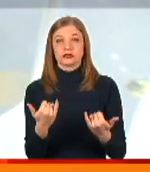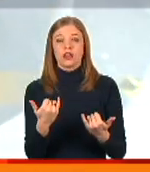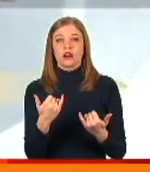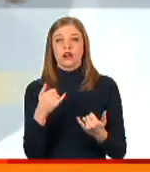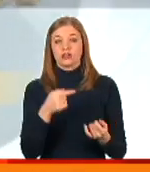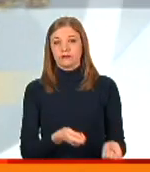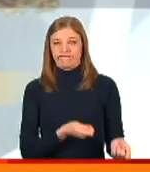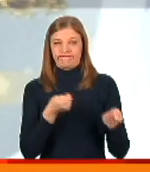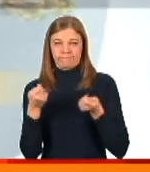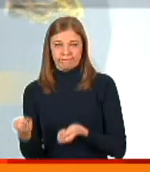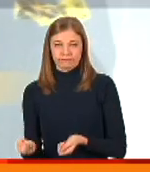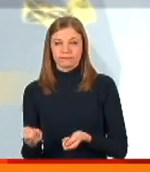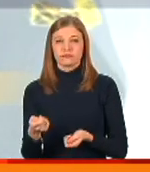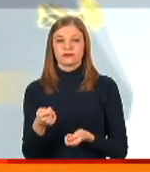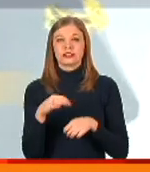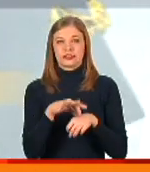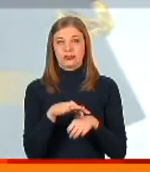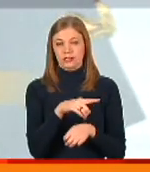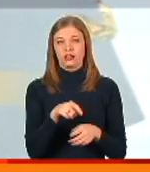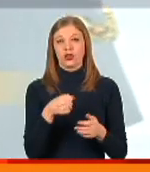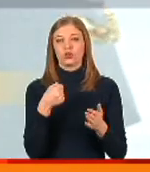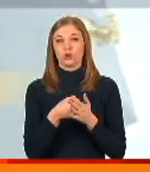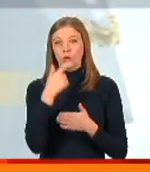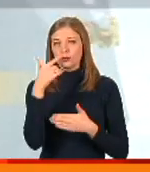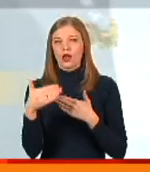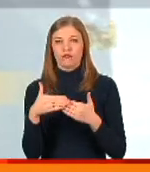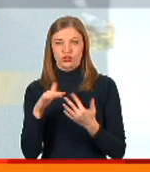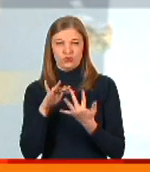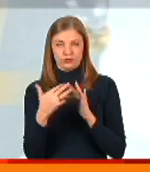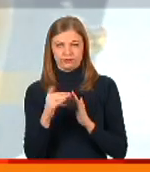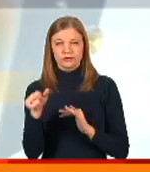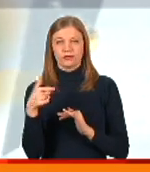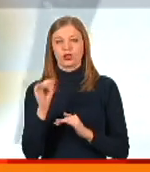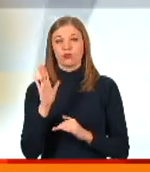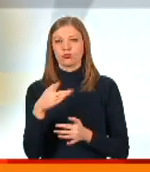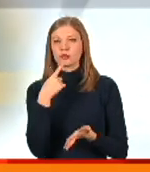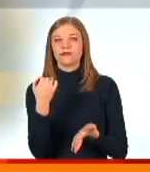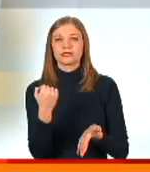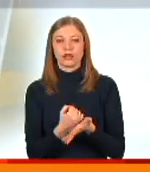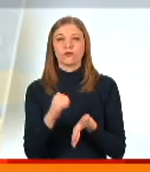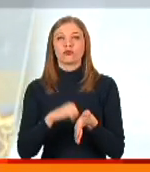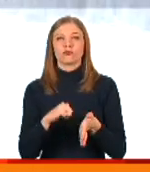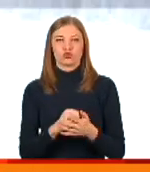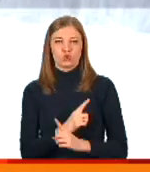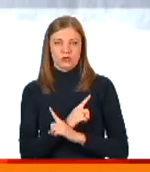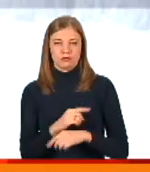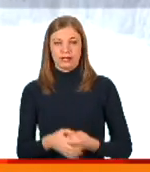здійснюється транспортування тіла загиблого до найближчого населеного пункту, де й буде встановлено причину його